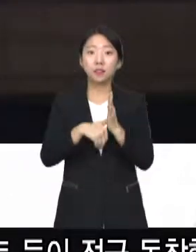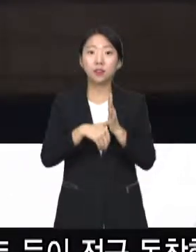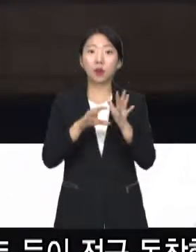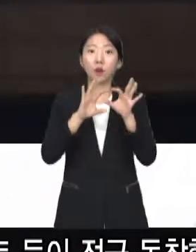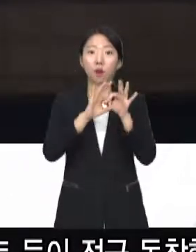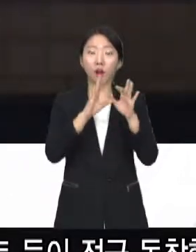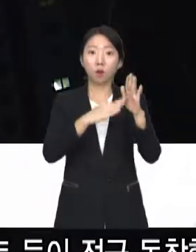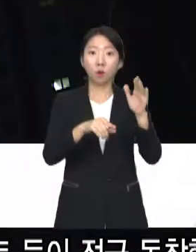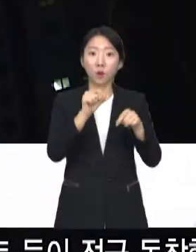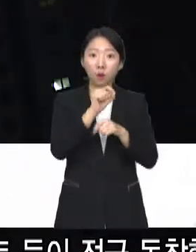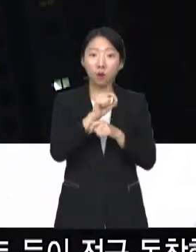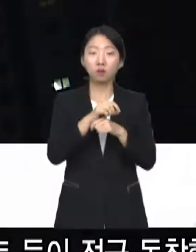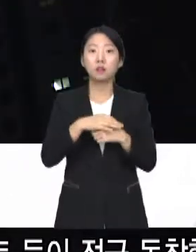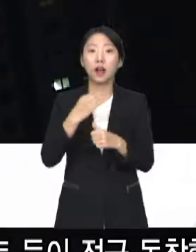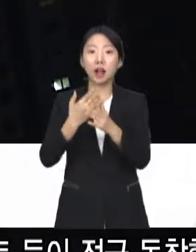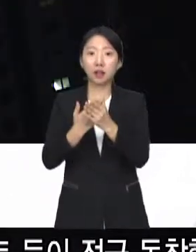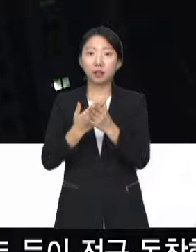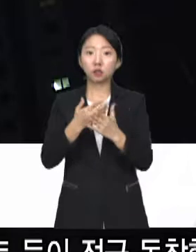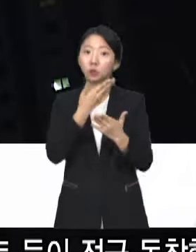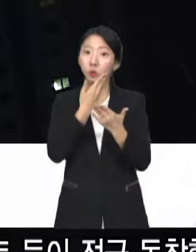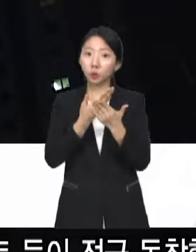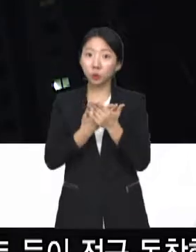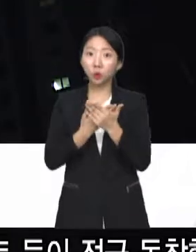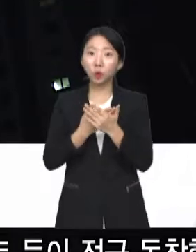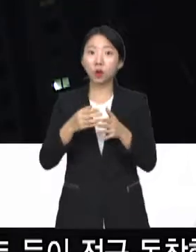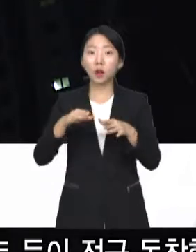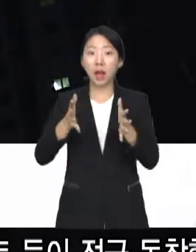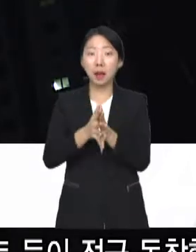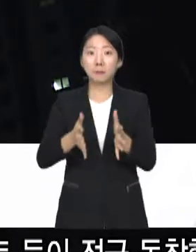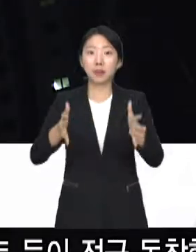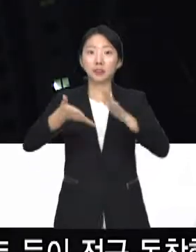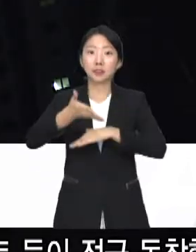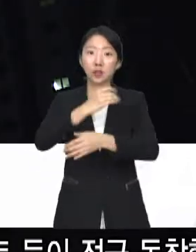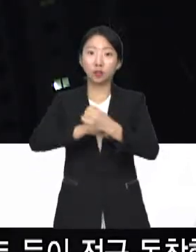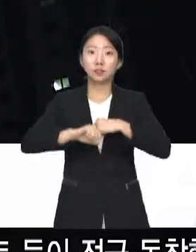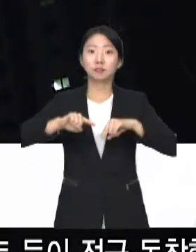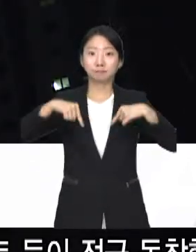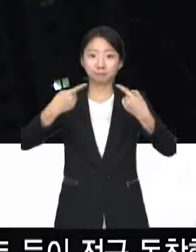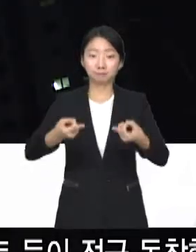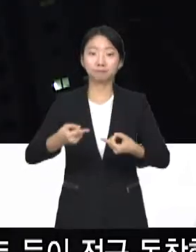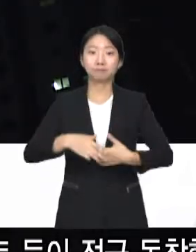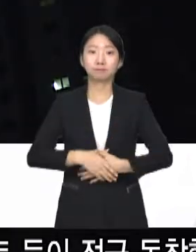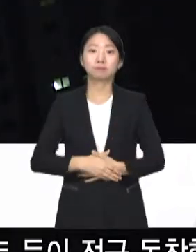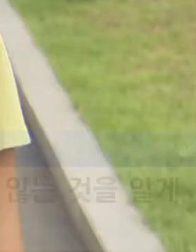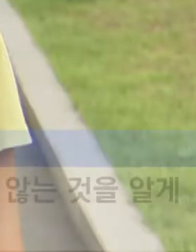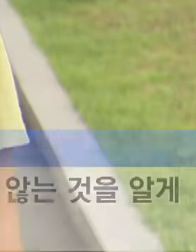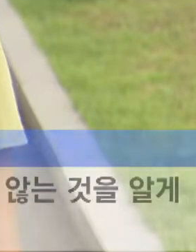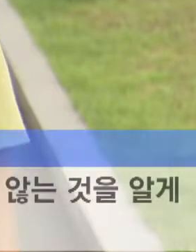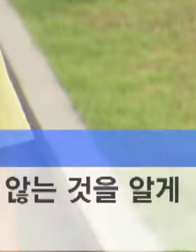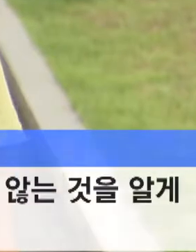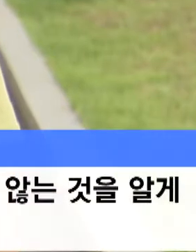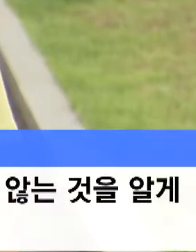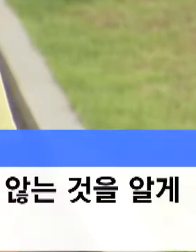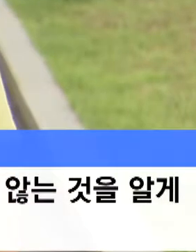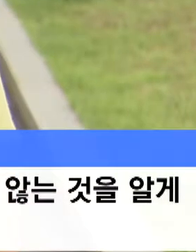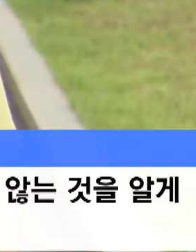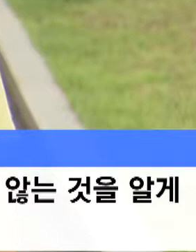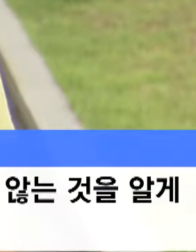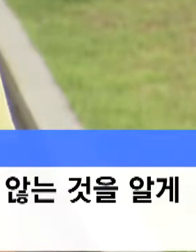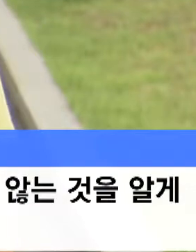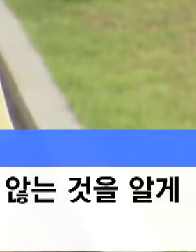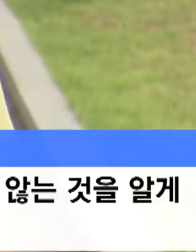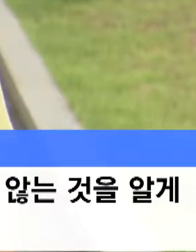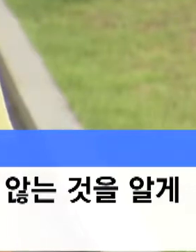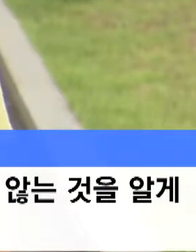캠페인에 관공서는 물론 안양시 주요 상가 및 건물, 아파트 등이 적극 동참했습니다. 자전거를